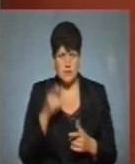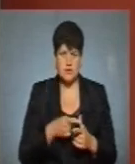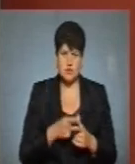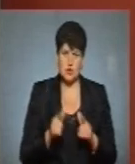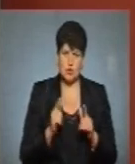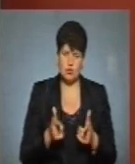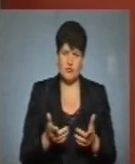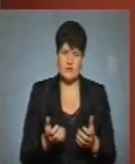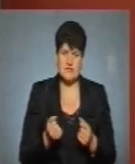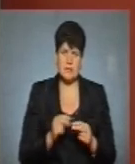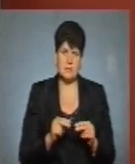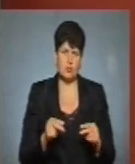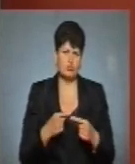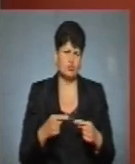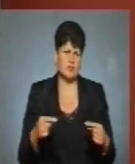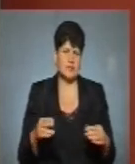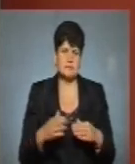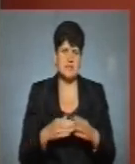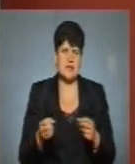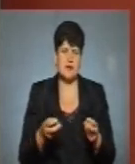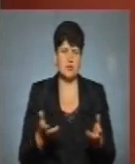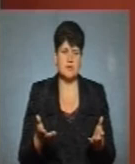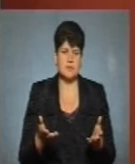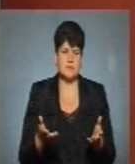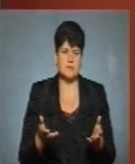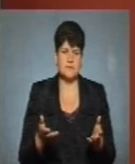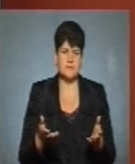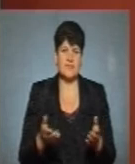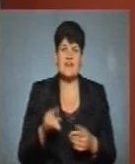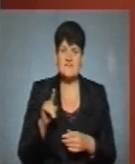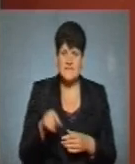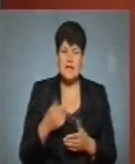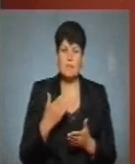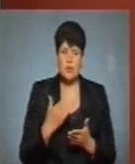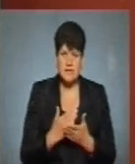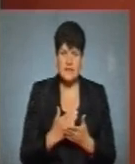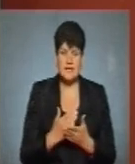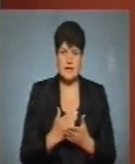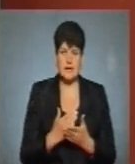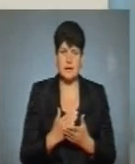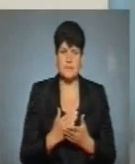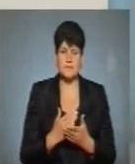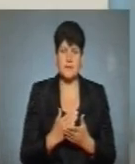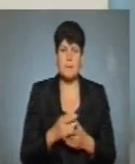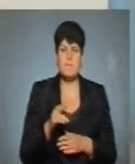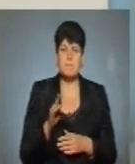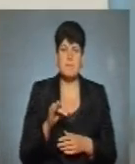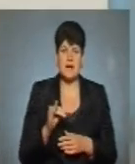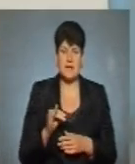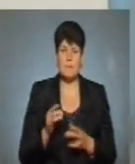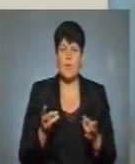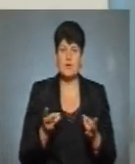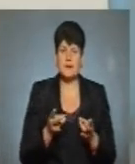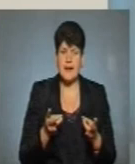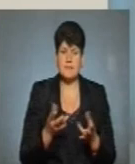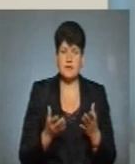взяти педагогів будь-яких спеціальностей? Вимоги є дошкільників. При потребі,